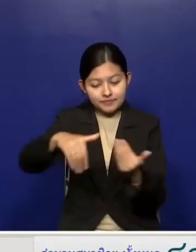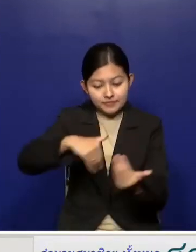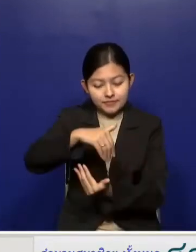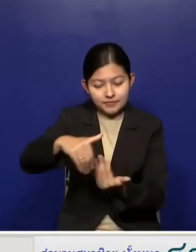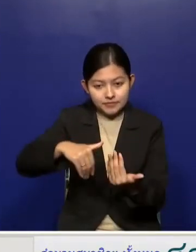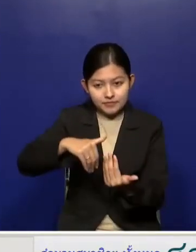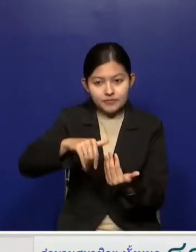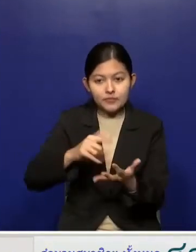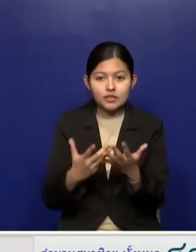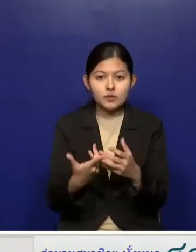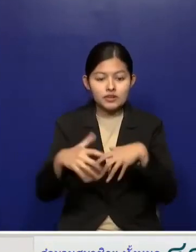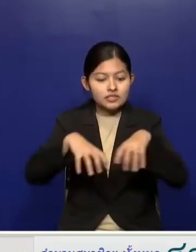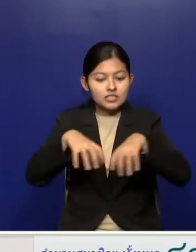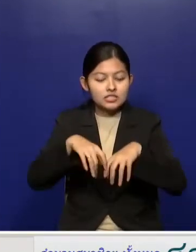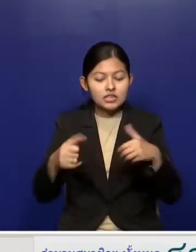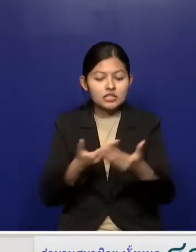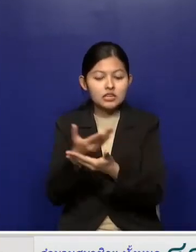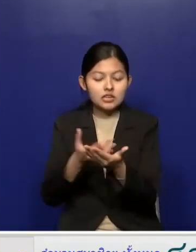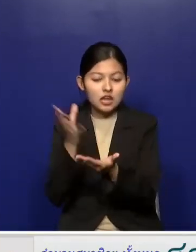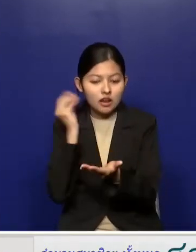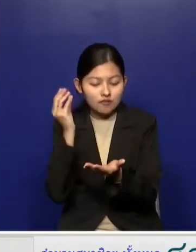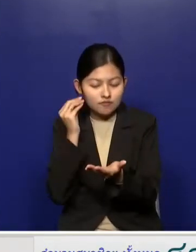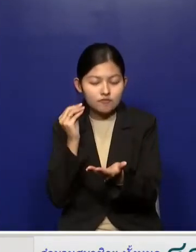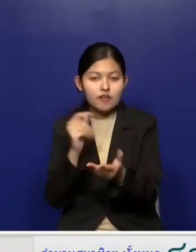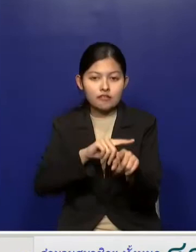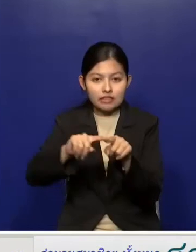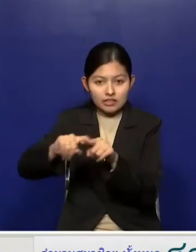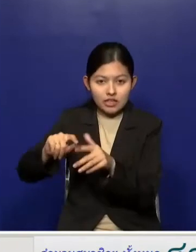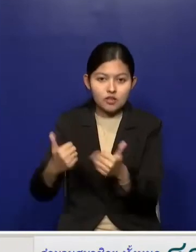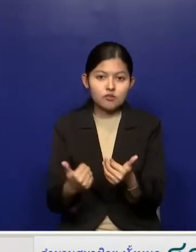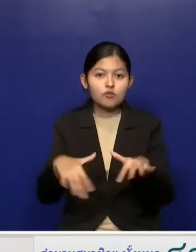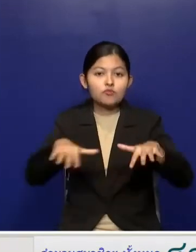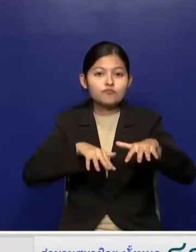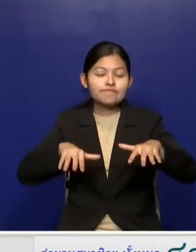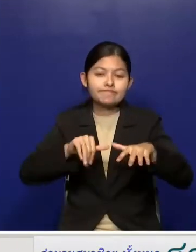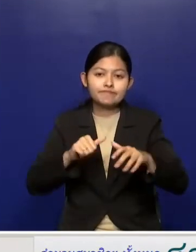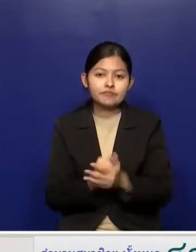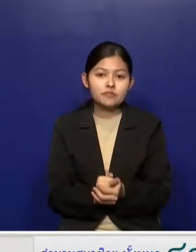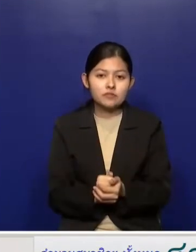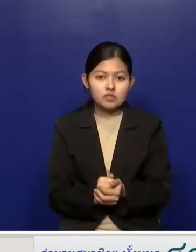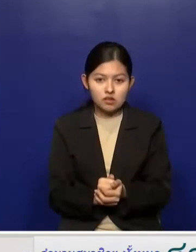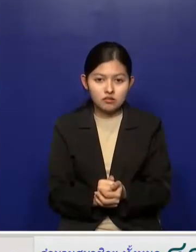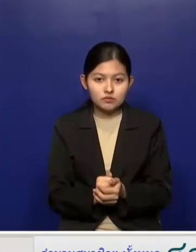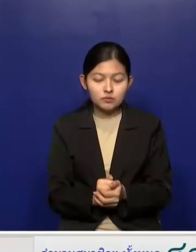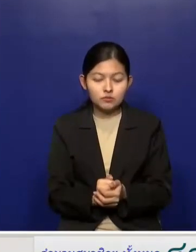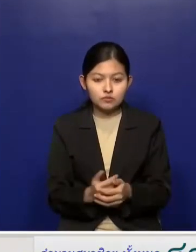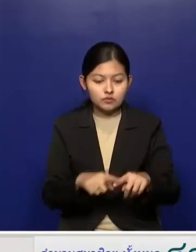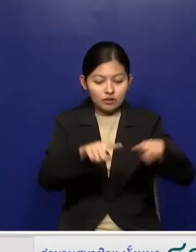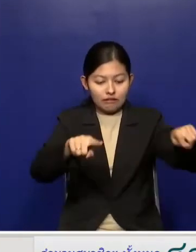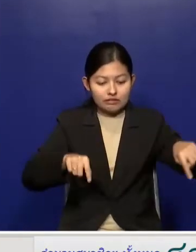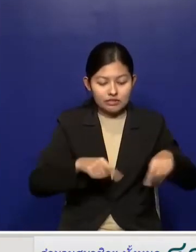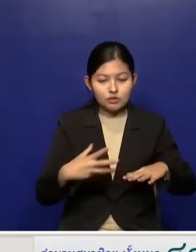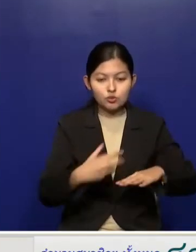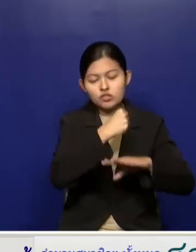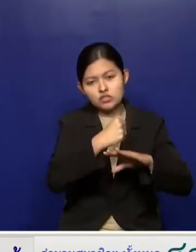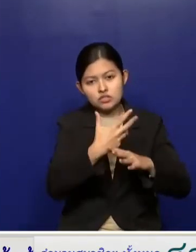จัดกระบนการรับฟงปชาพิจารณ์ต่างๆ โดยทั่วไปจะมีการจัดกระบนการสำหรับผู้ที่เสี่ยที่ดิทำกนนั้น